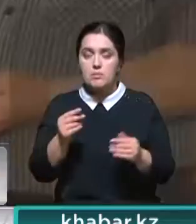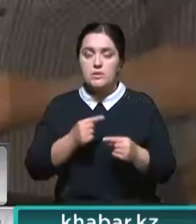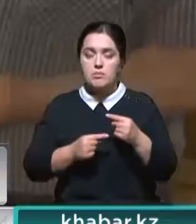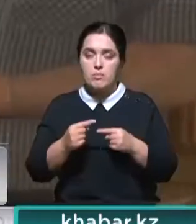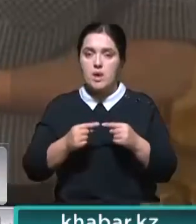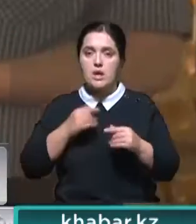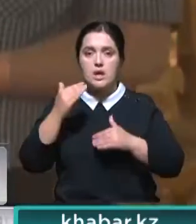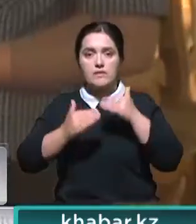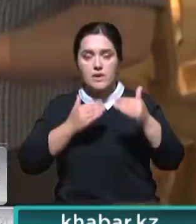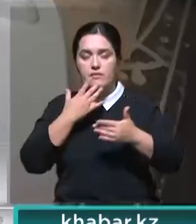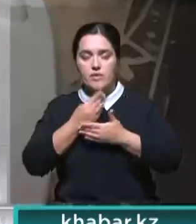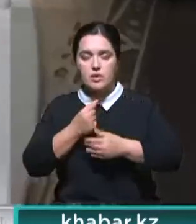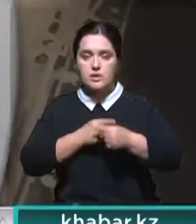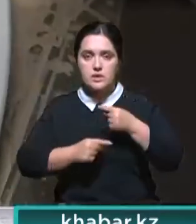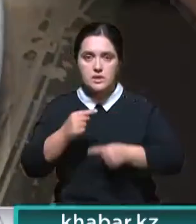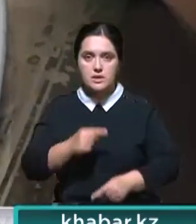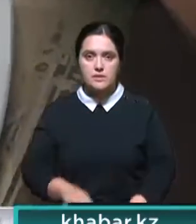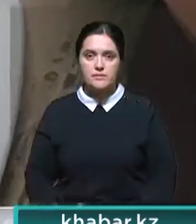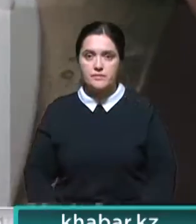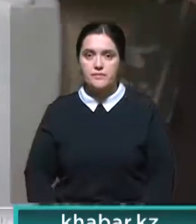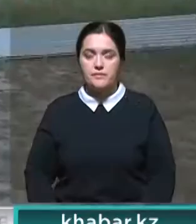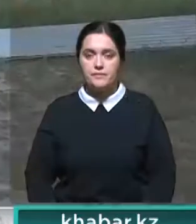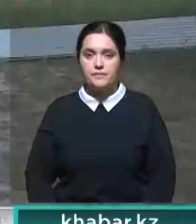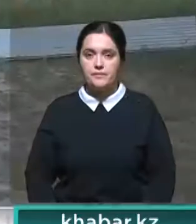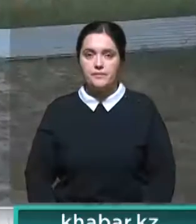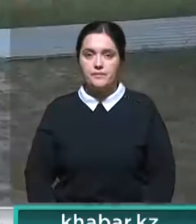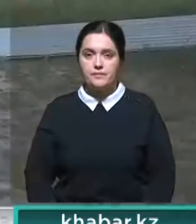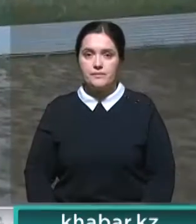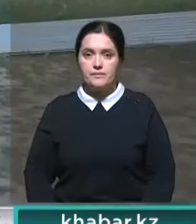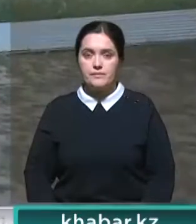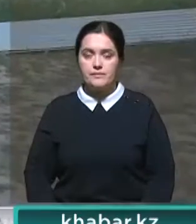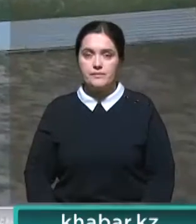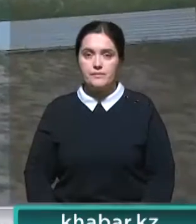дело. Россаткан, Абладжалгасов, Эльдар Аюпов, Хабар. Итоги дня. Западно-Казахстанская область.